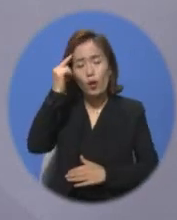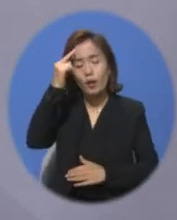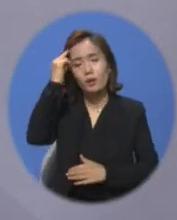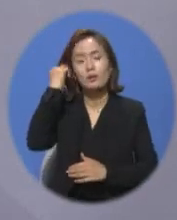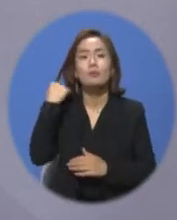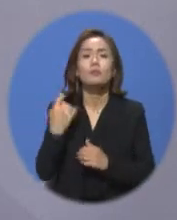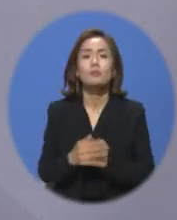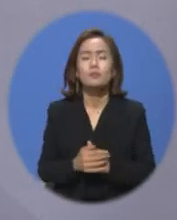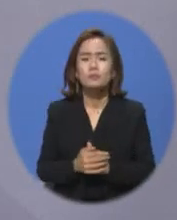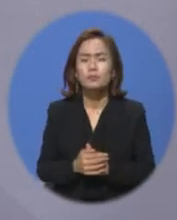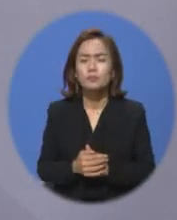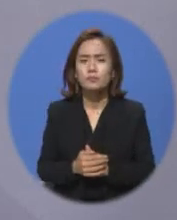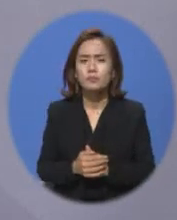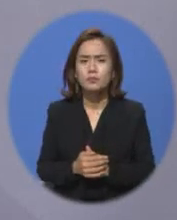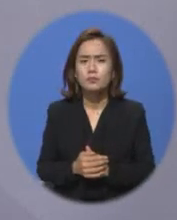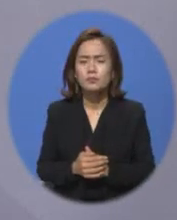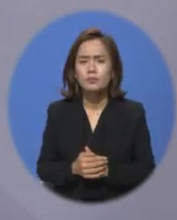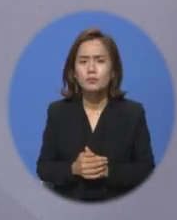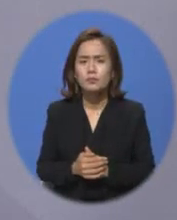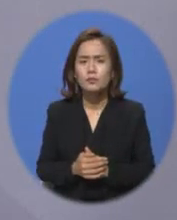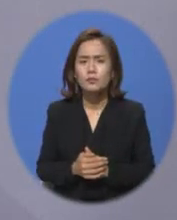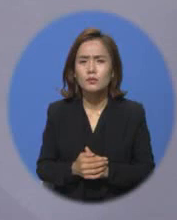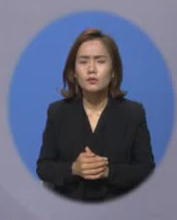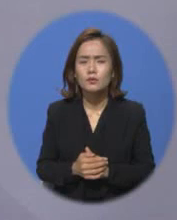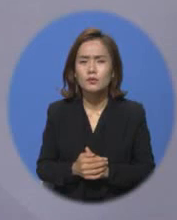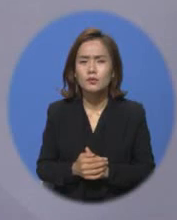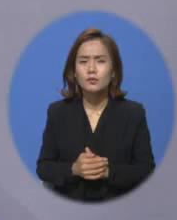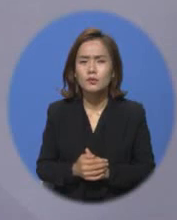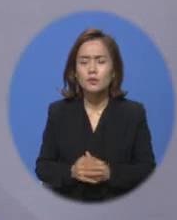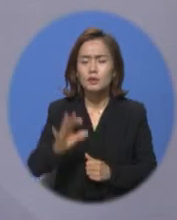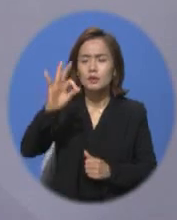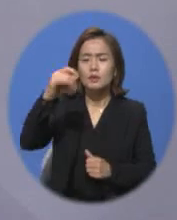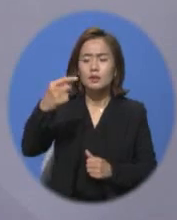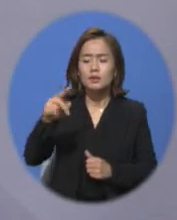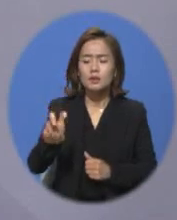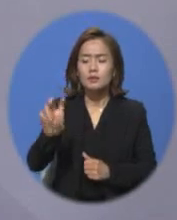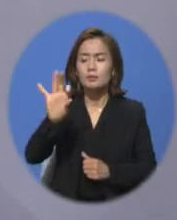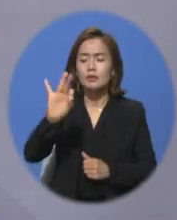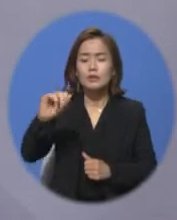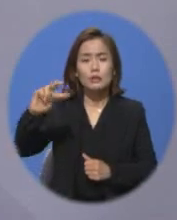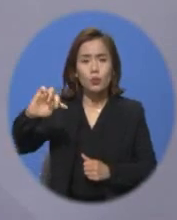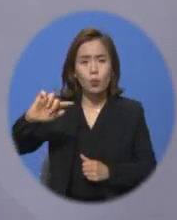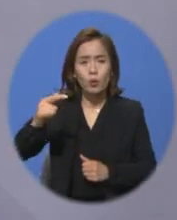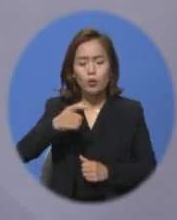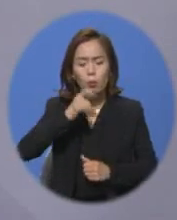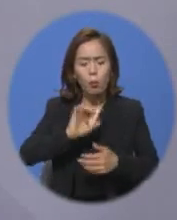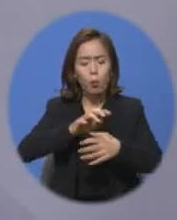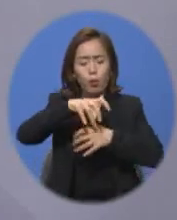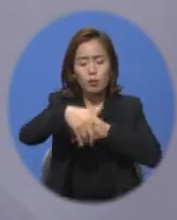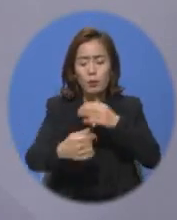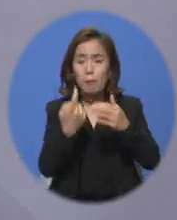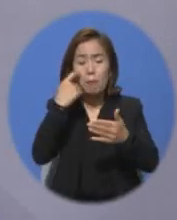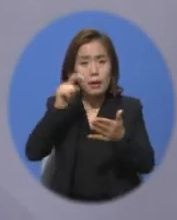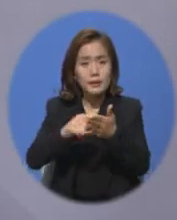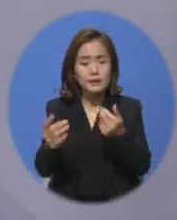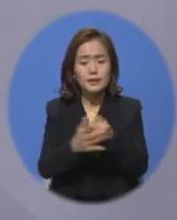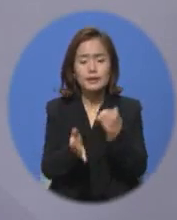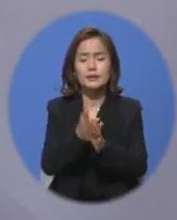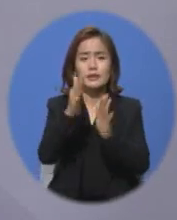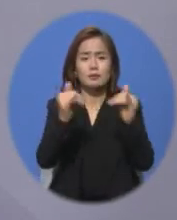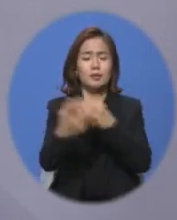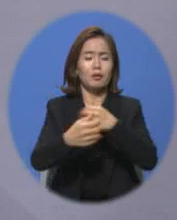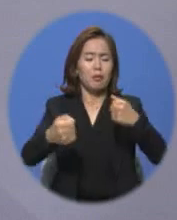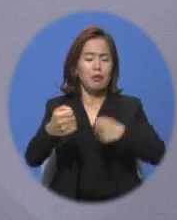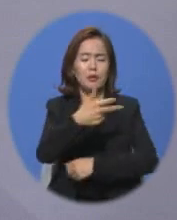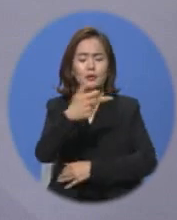싶습니다.그이유는 프레너라는사람이식수의근원이폭포라는사실을발견했기때문인데 , 이는공중보건에매우유익 하지만현재이곳